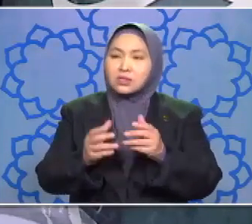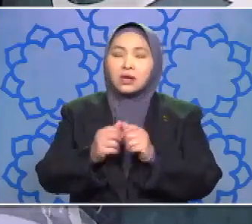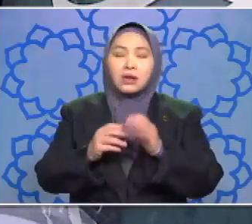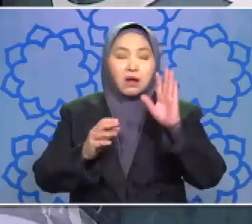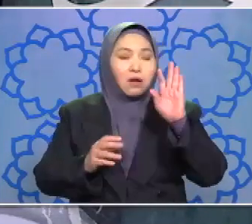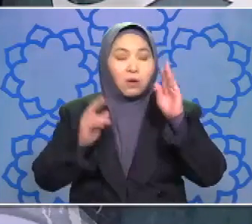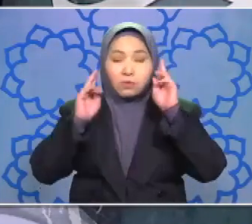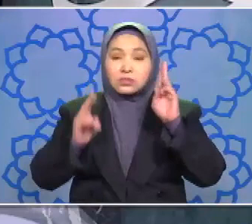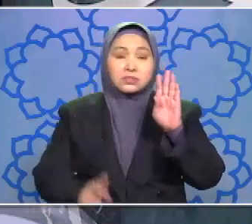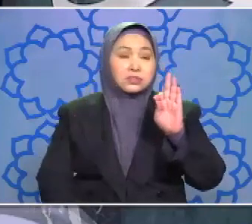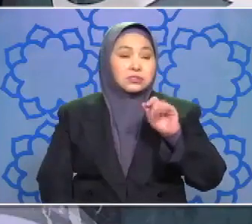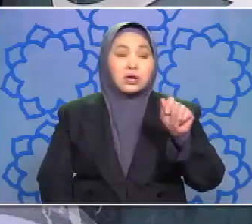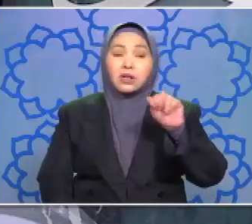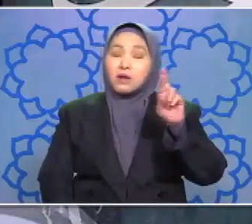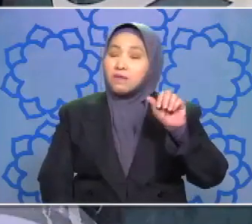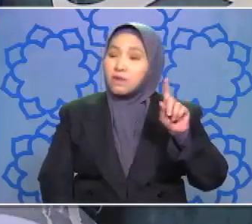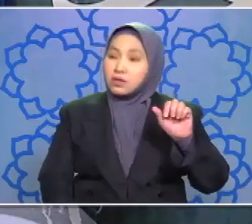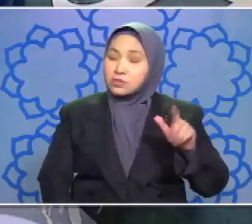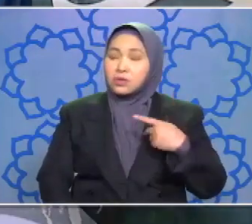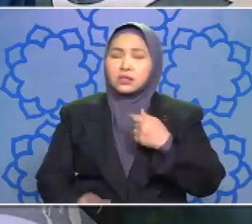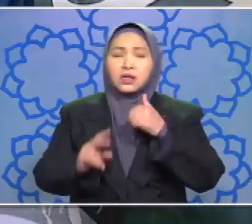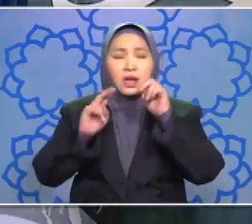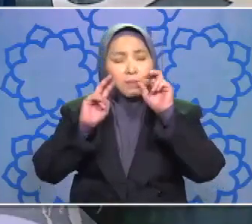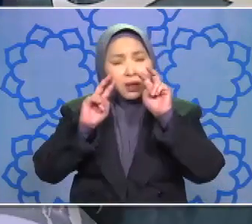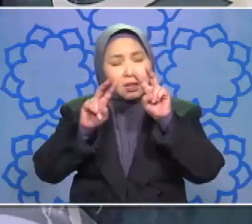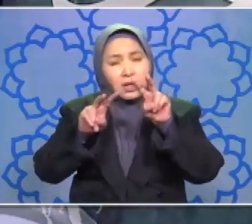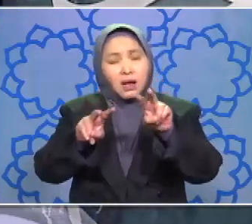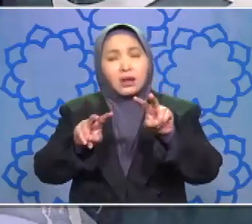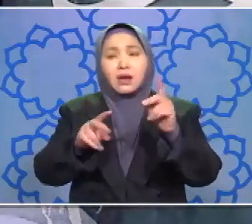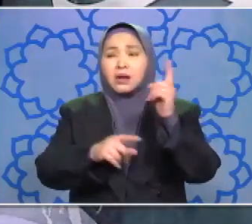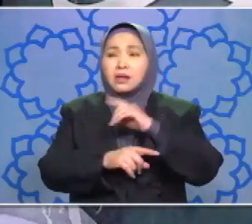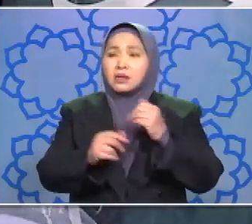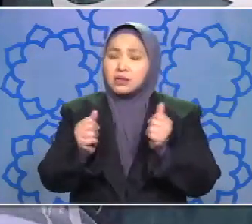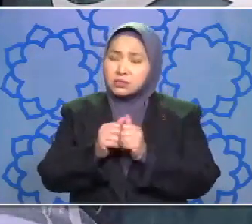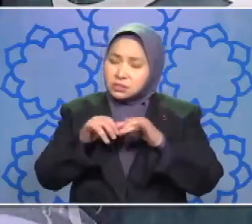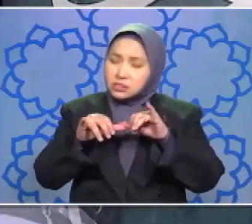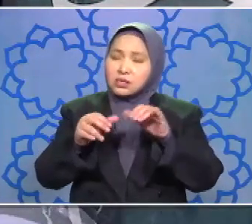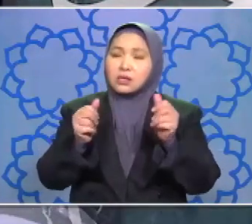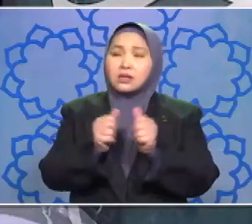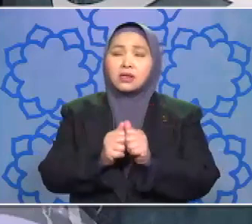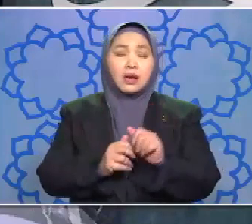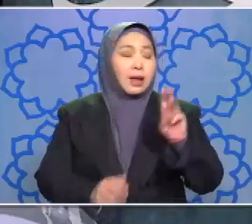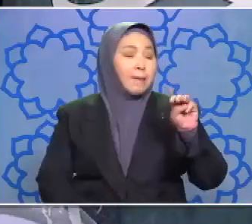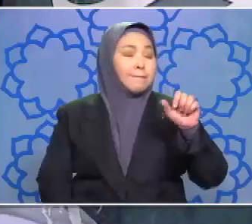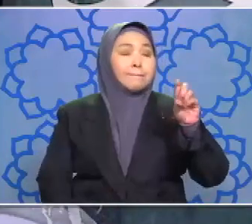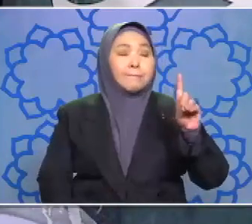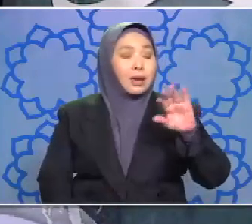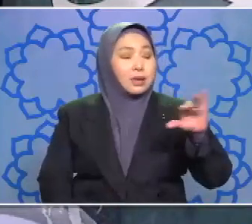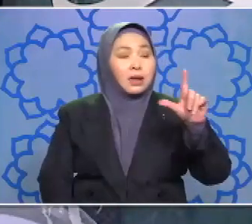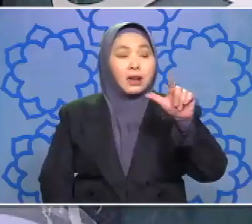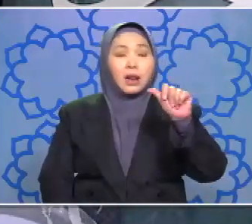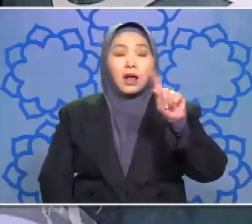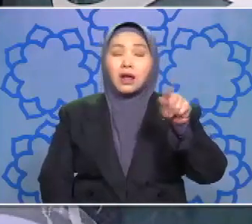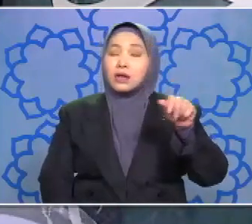tentang hukum tajwid kita, iaitulah kita nak melihat hari ini tentang masih lagi tentang mad lazim